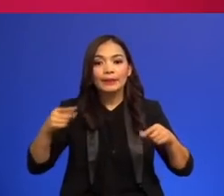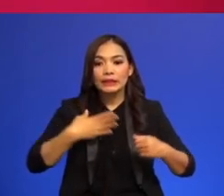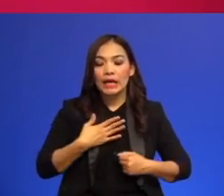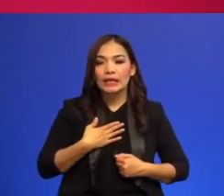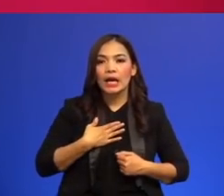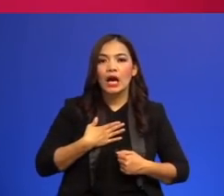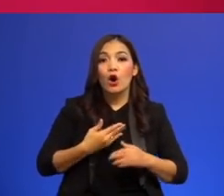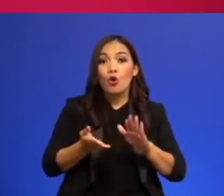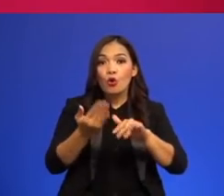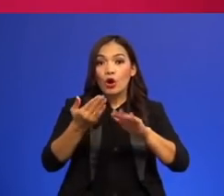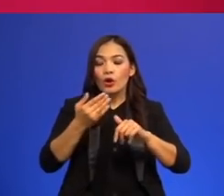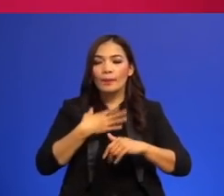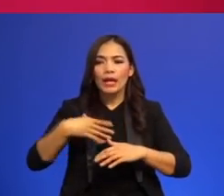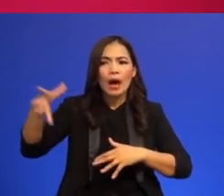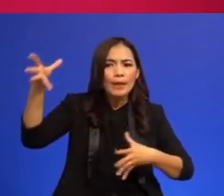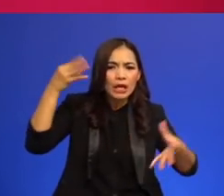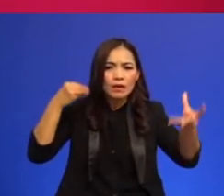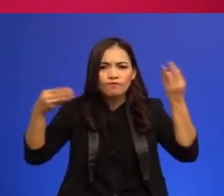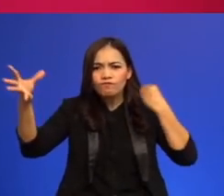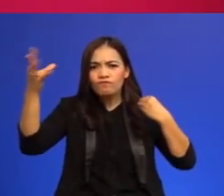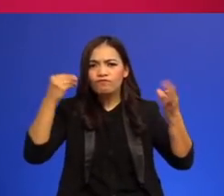saya sering mendengar masalah